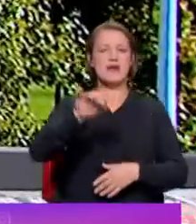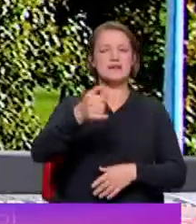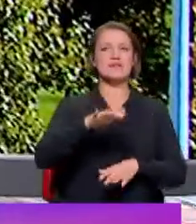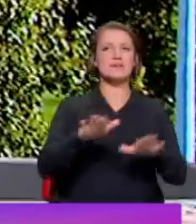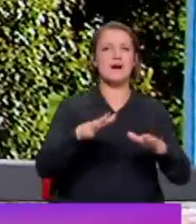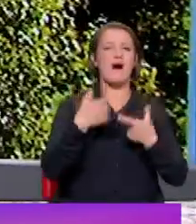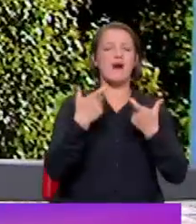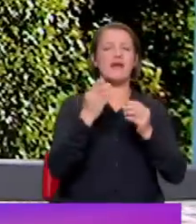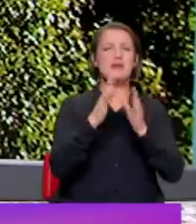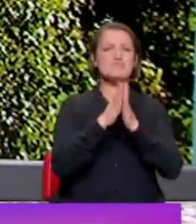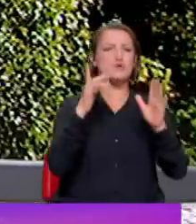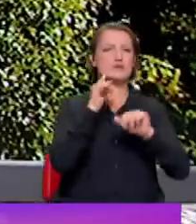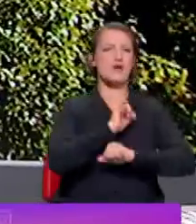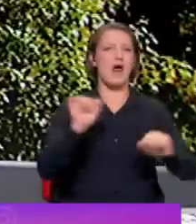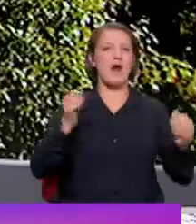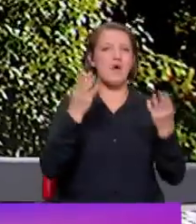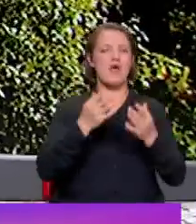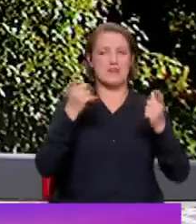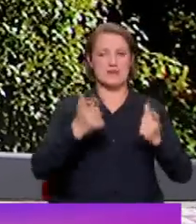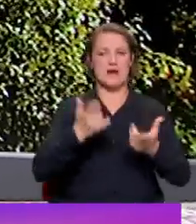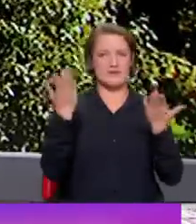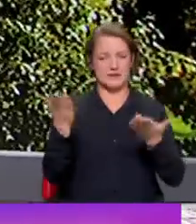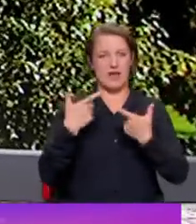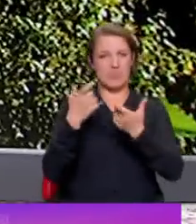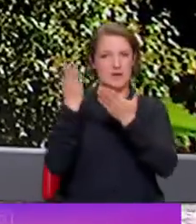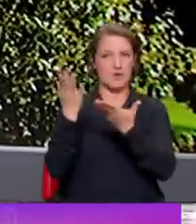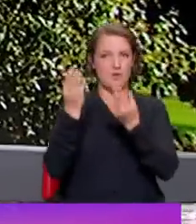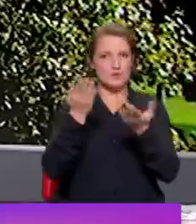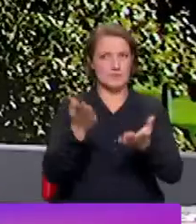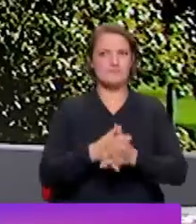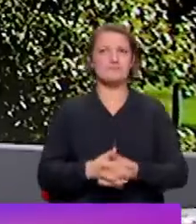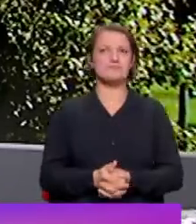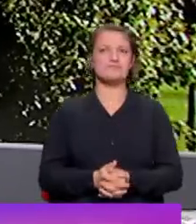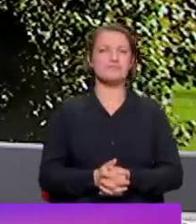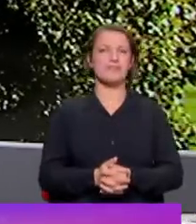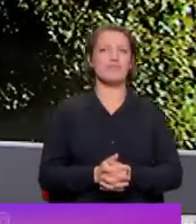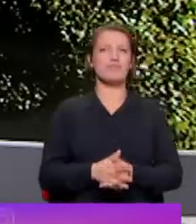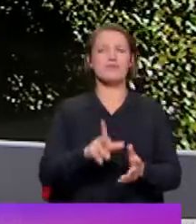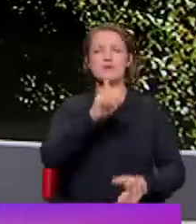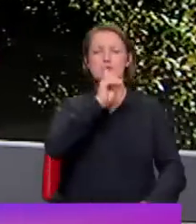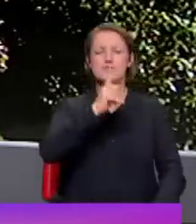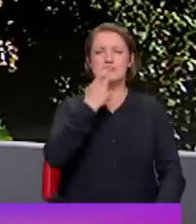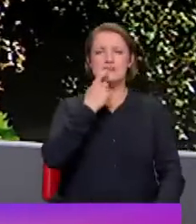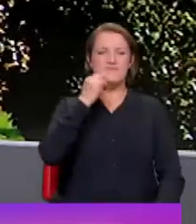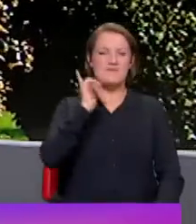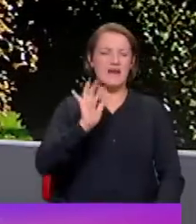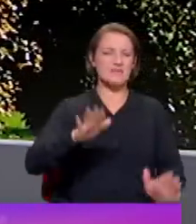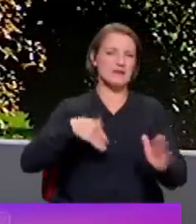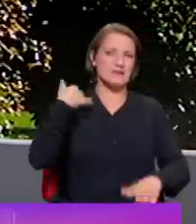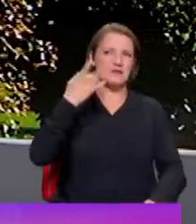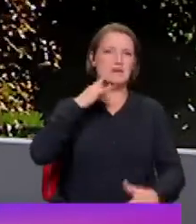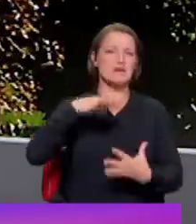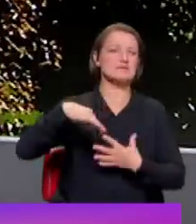depremlerde Hatay en büyük hasarı alan adreslerden bir tanesi oldu Asrın felaketinin ardından birçok